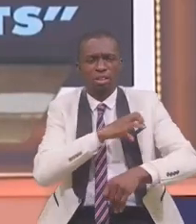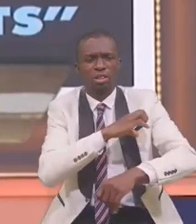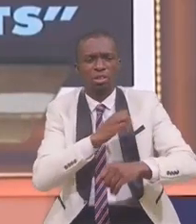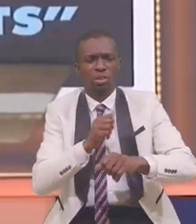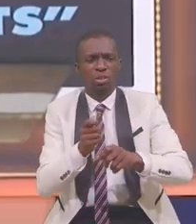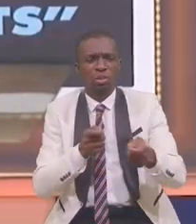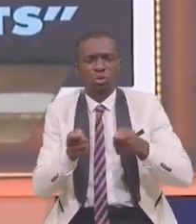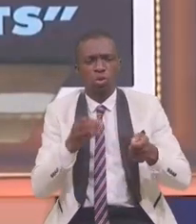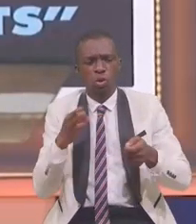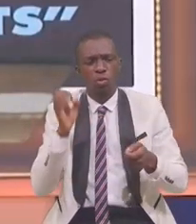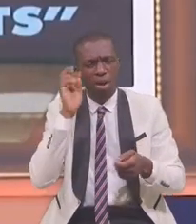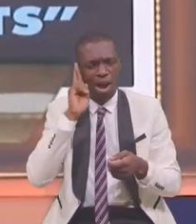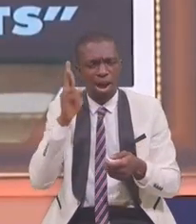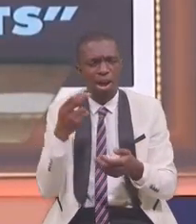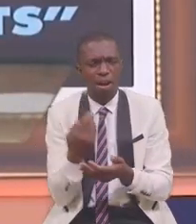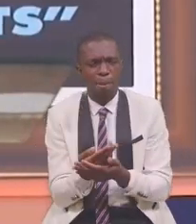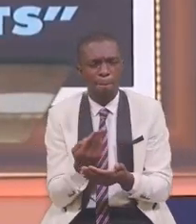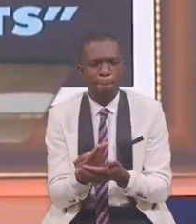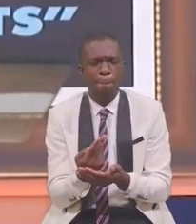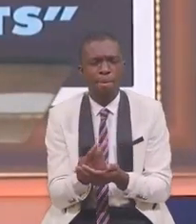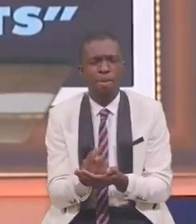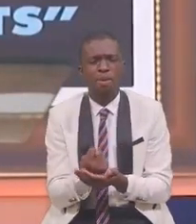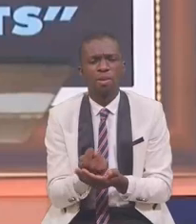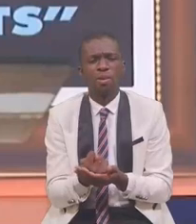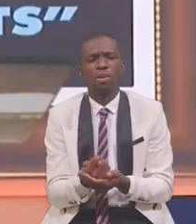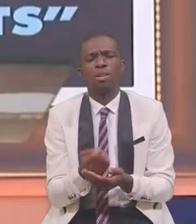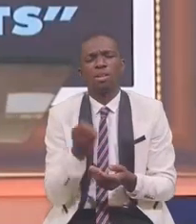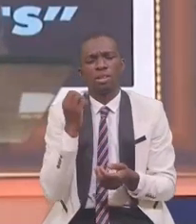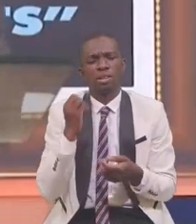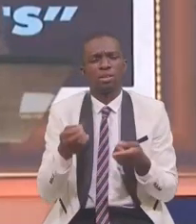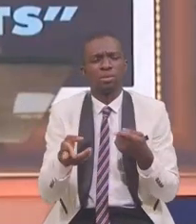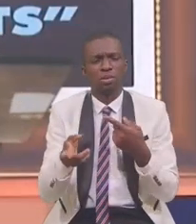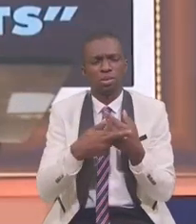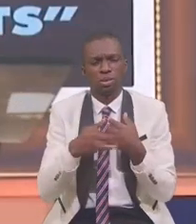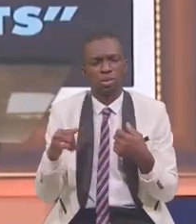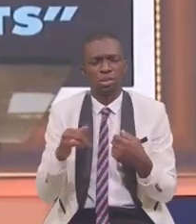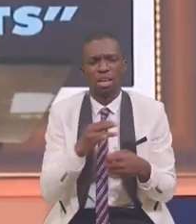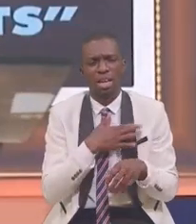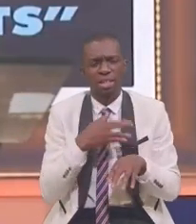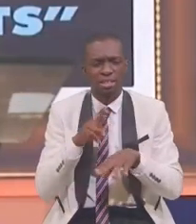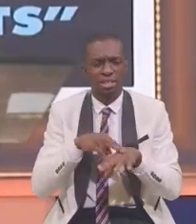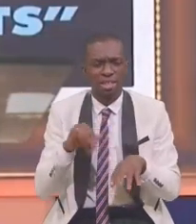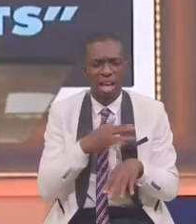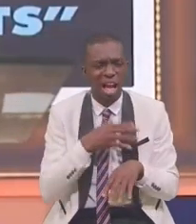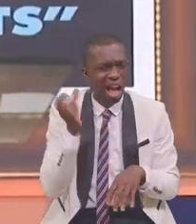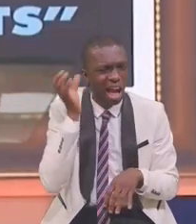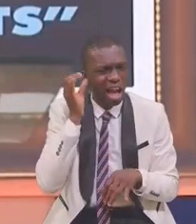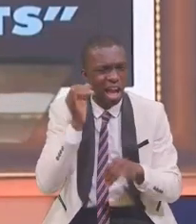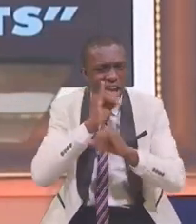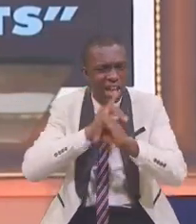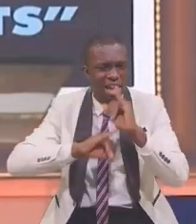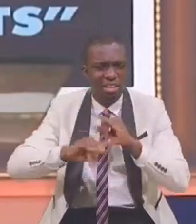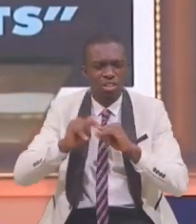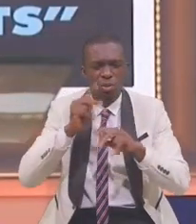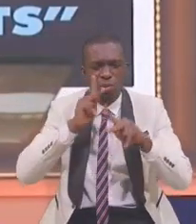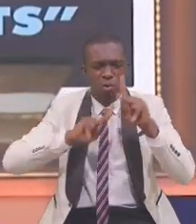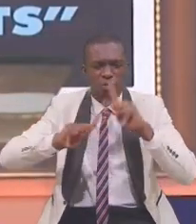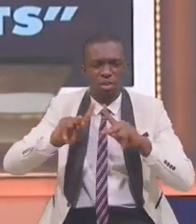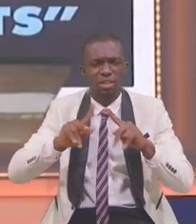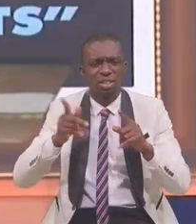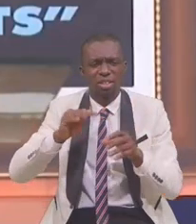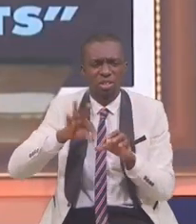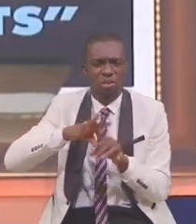et lisait le prophète Esaïe. L'Esprit dit à Philippe, avance. C'est ce que l'Esprit